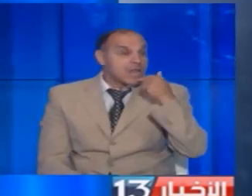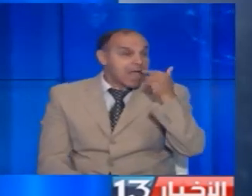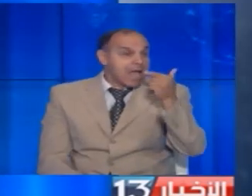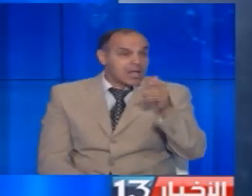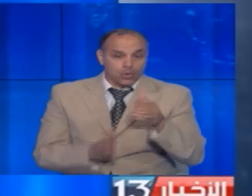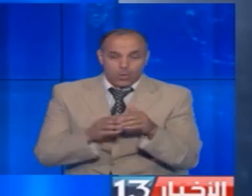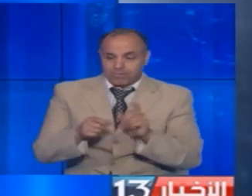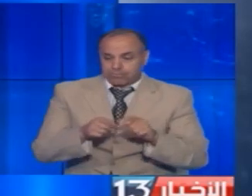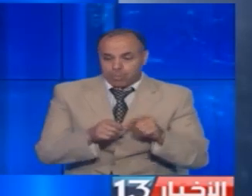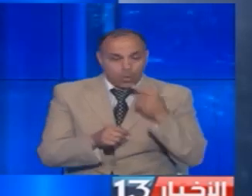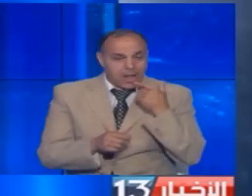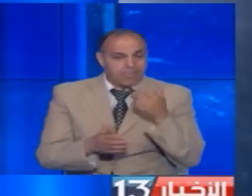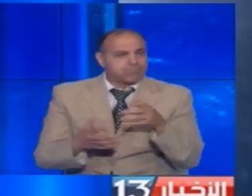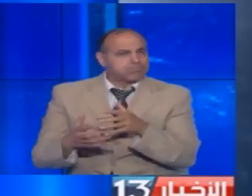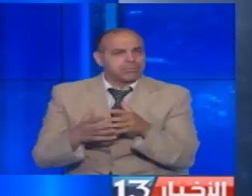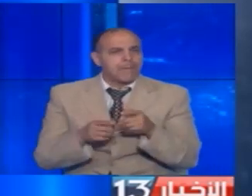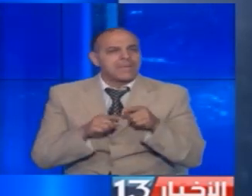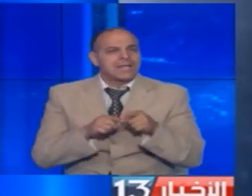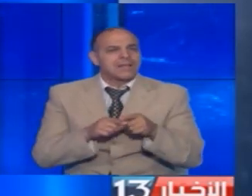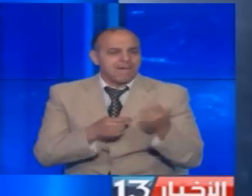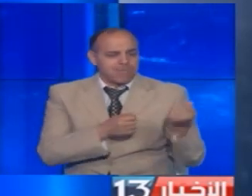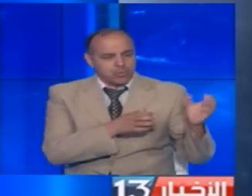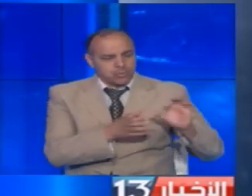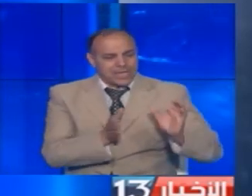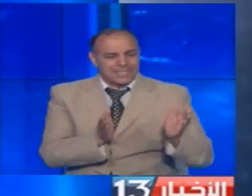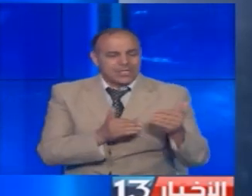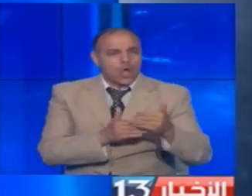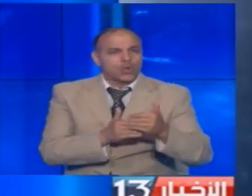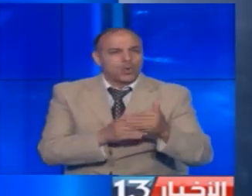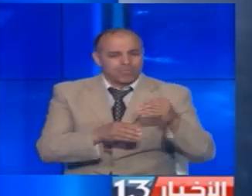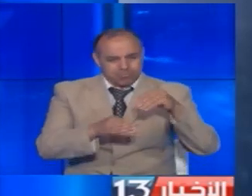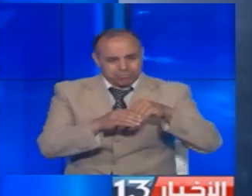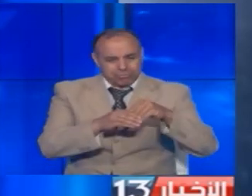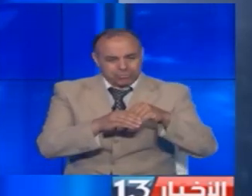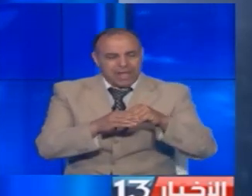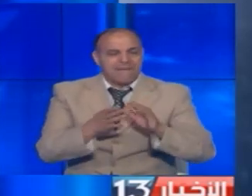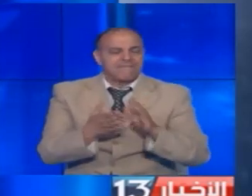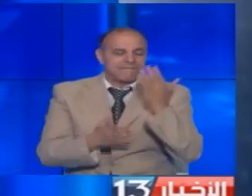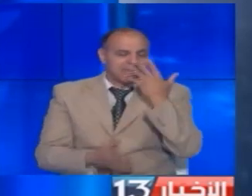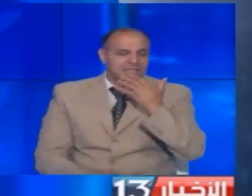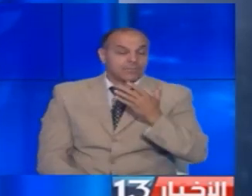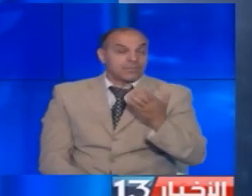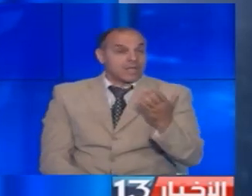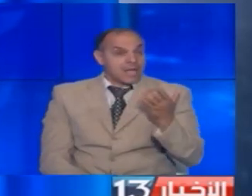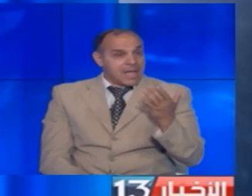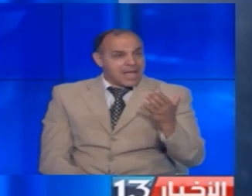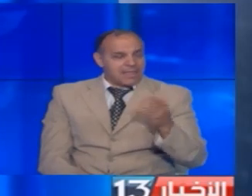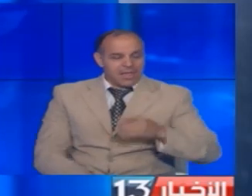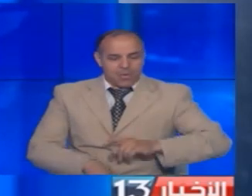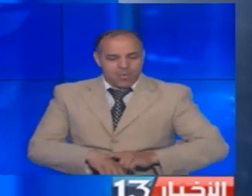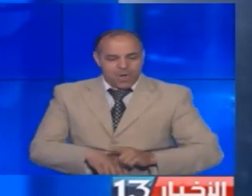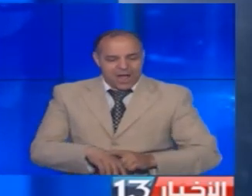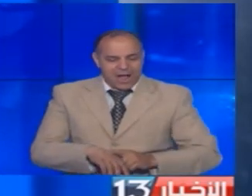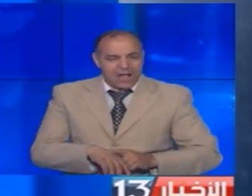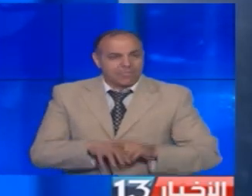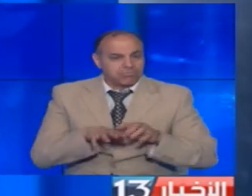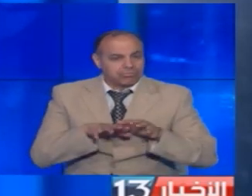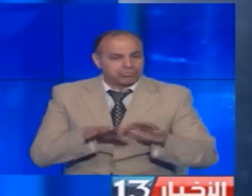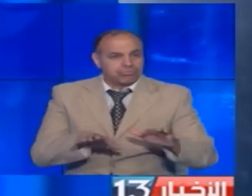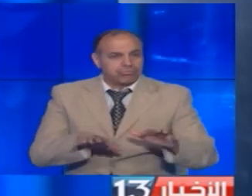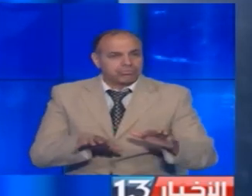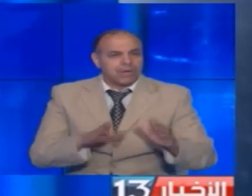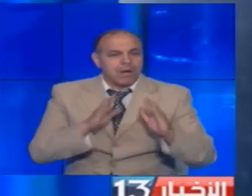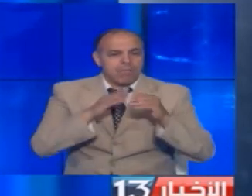الدول الأعضاء إلى ضخ المزيد من الأموال في صندوق ائتمان إفريقي. يأتي ذلك في وقت انتشل فيه